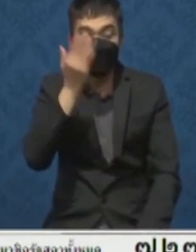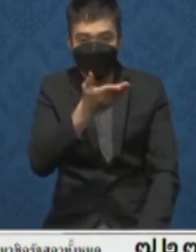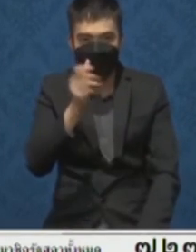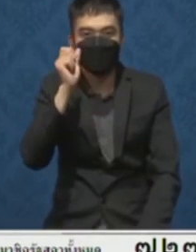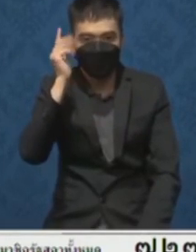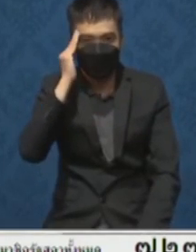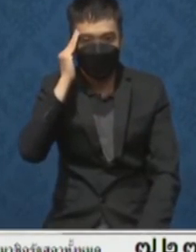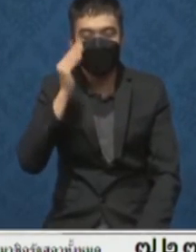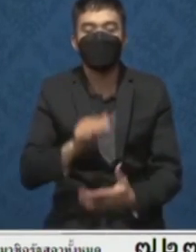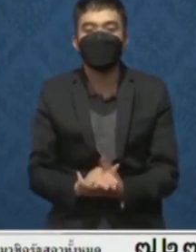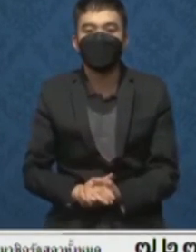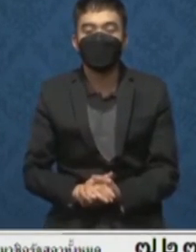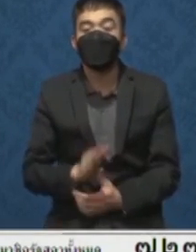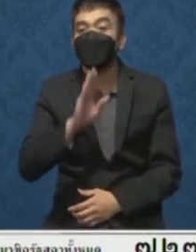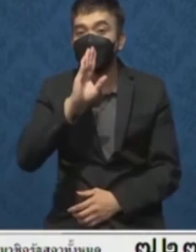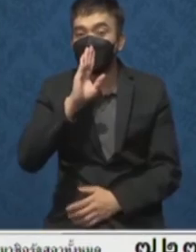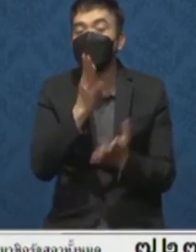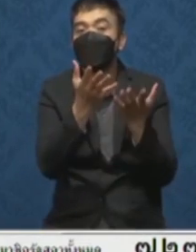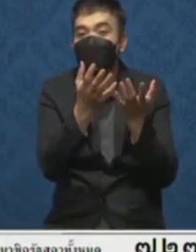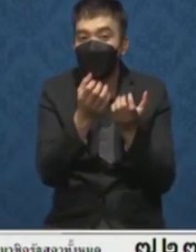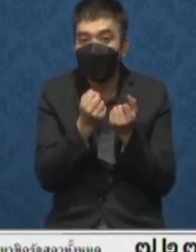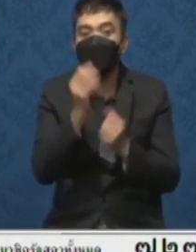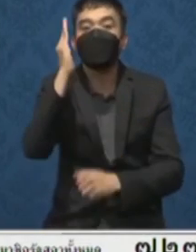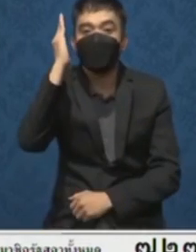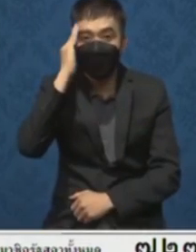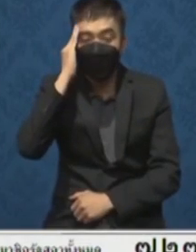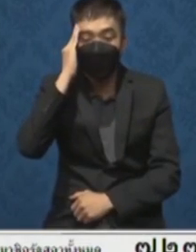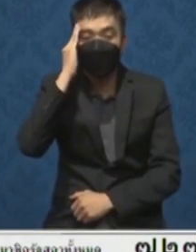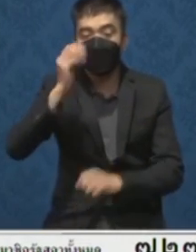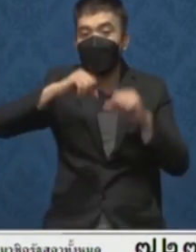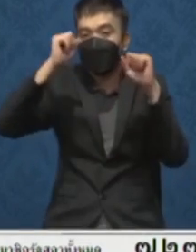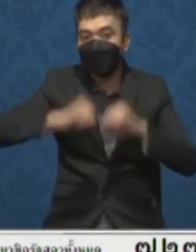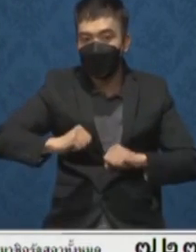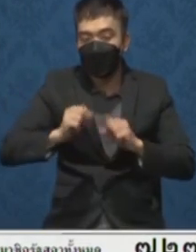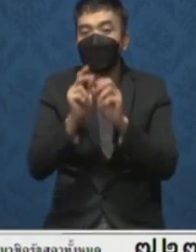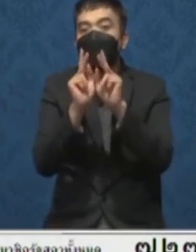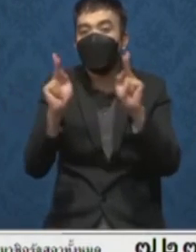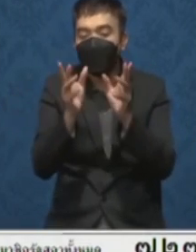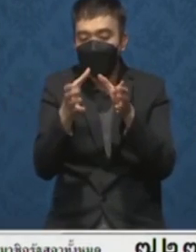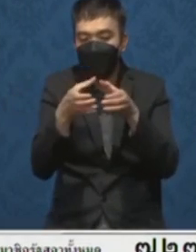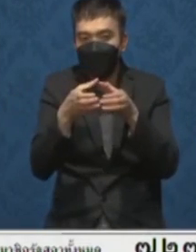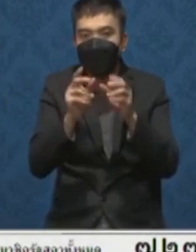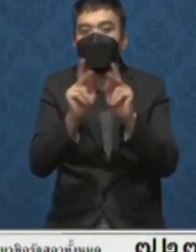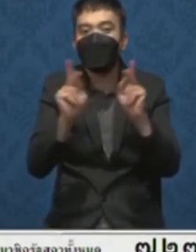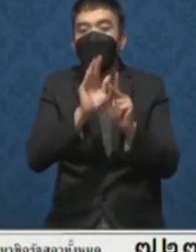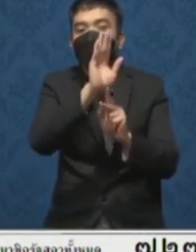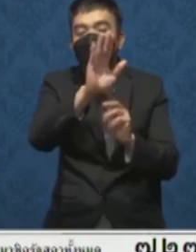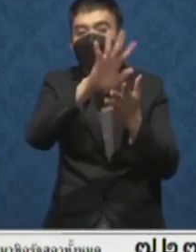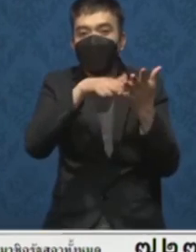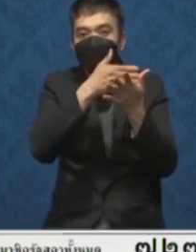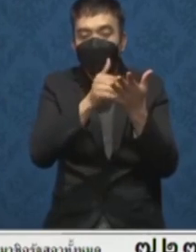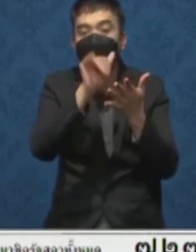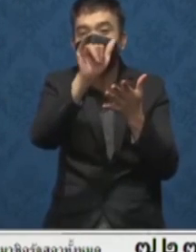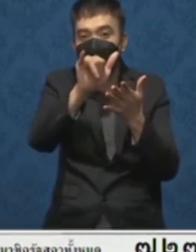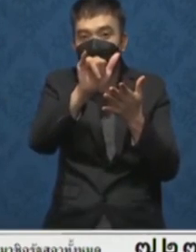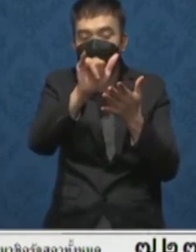แต่เมื่รัสรรรพมติของขนมารสมาทรซึ่งเหลืออยู่อีกเพียงขั้นตอนเดีย